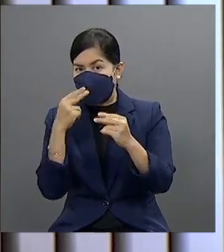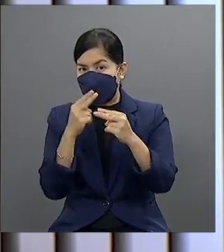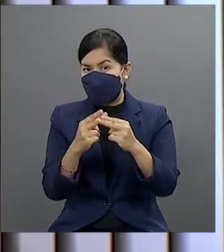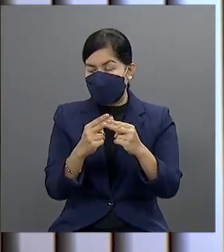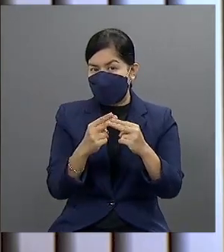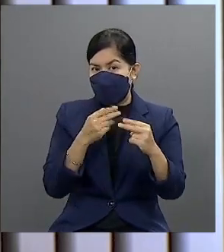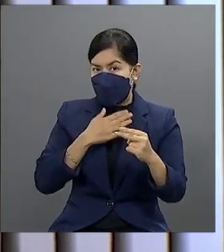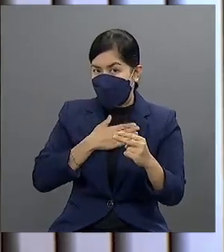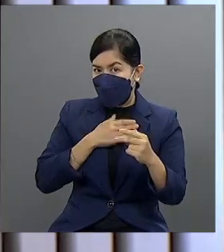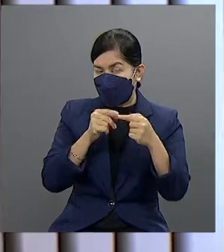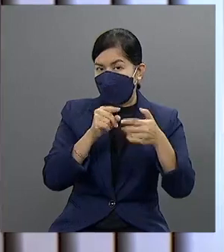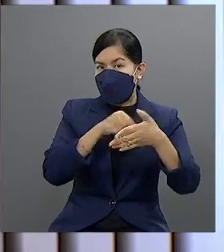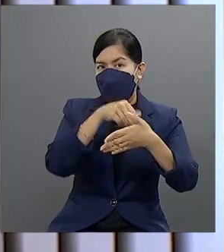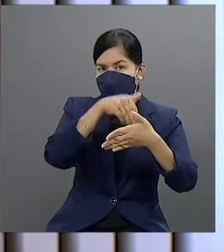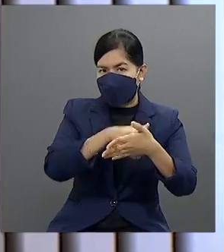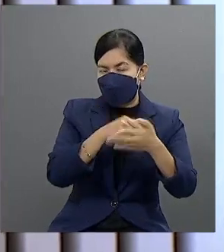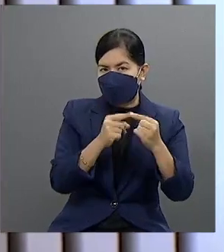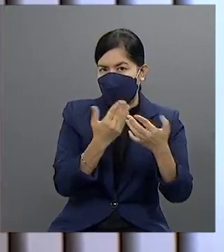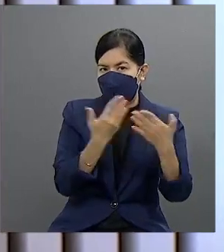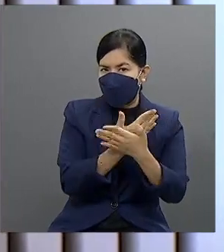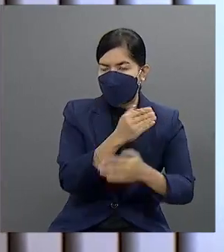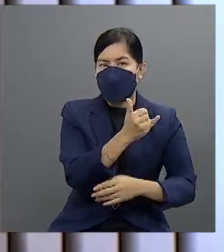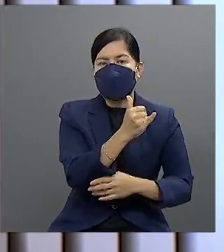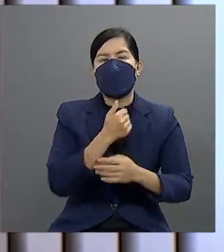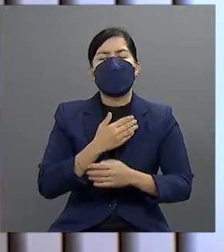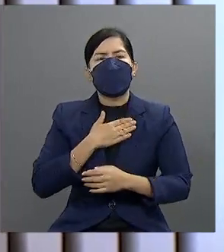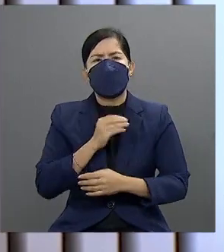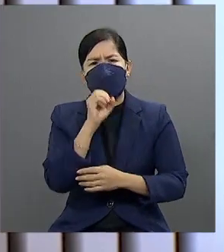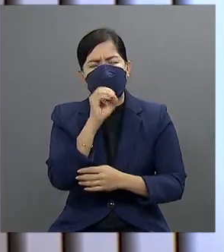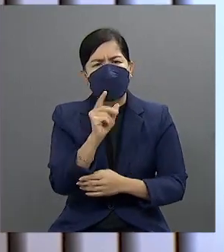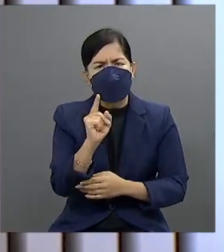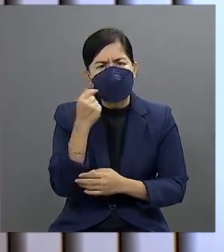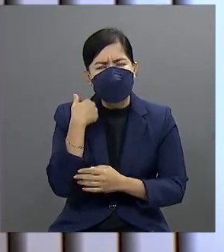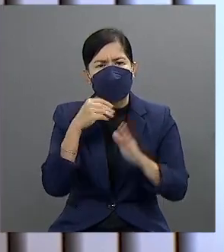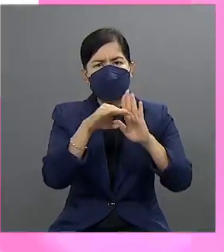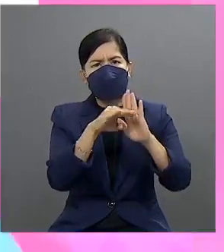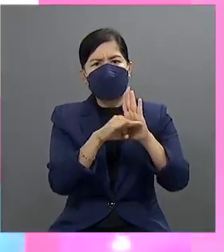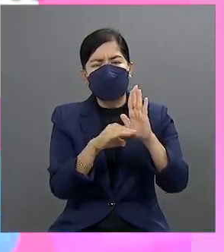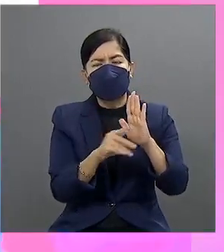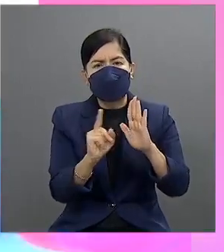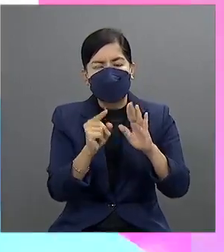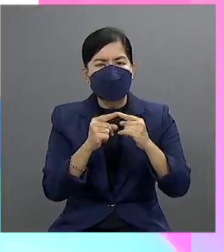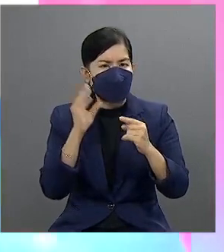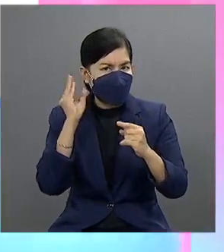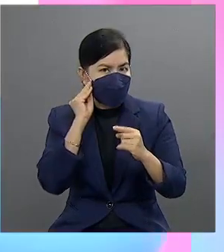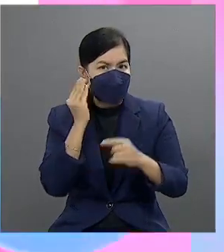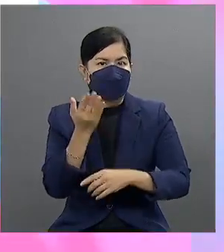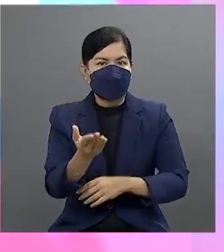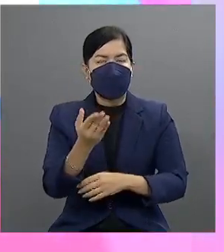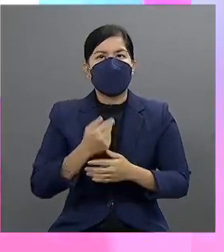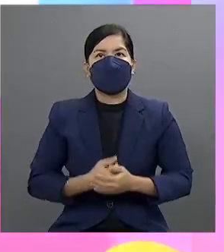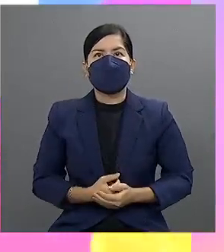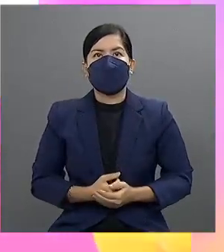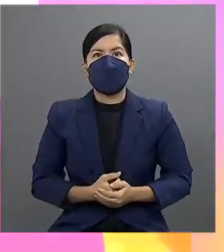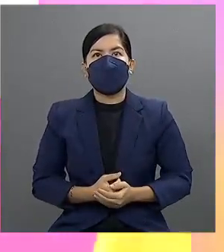แทนเราแบบนี้แต่ว่าเราจะต้องไปแจ้งสิทธิ์ที่ไหนแล้วมีดำเนินการขั้นตอนอย่างไรไปฟังกันต่อเลยครับ เห ที่ไม่อาจไปใ